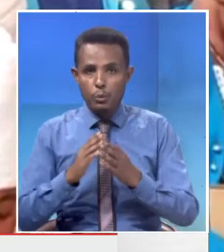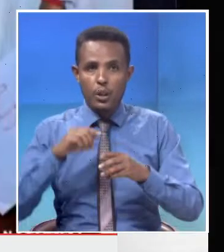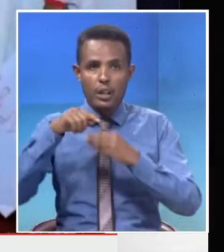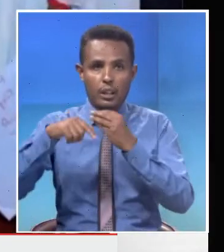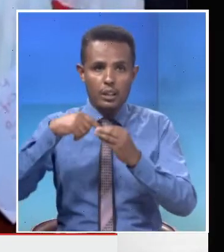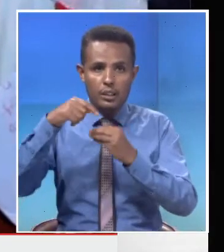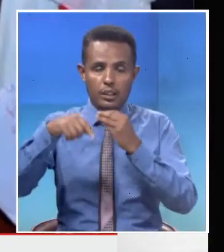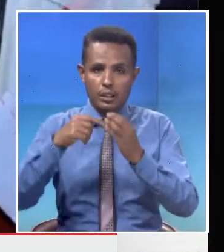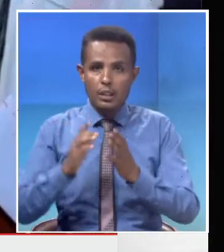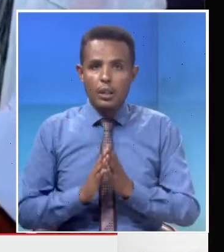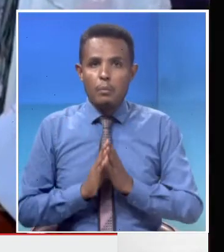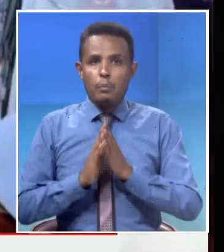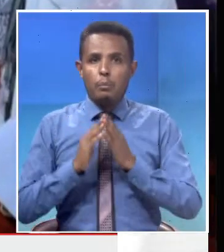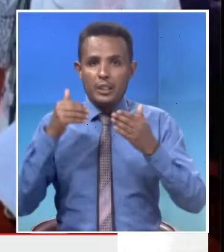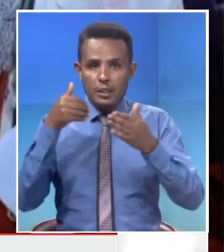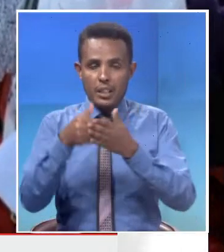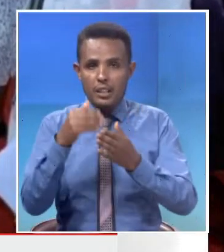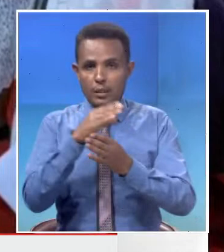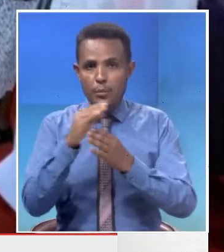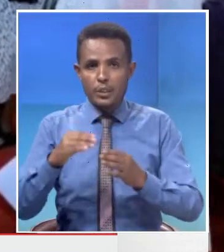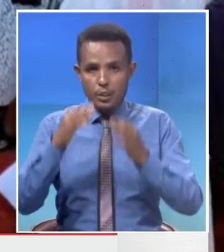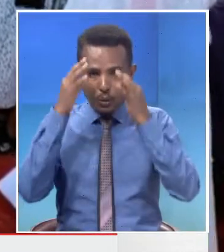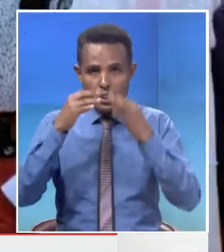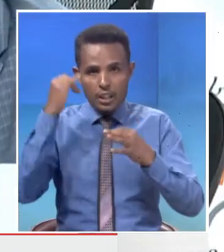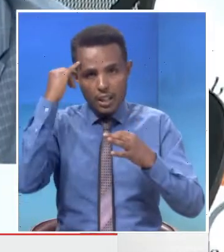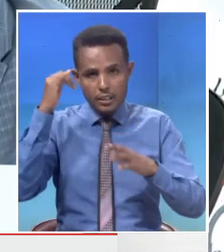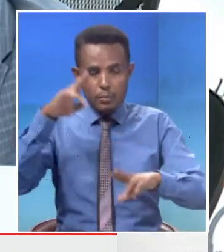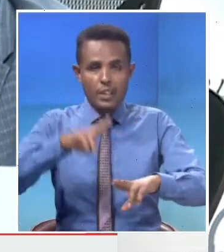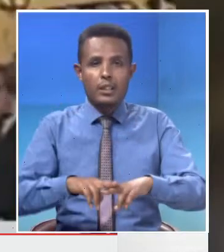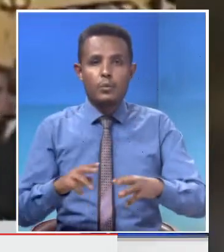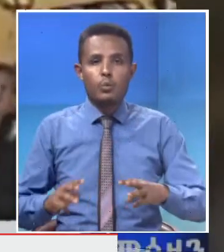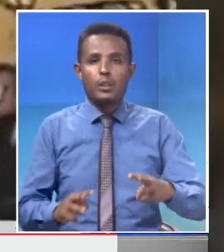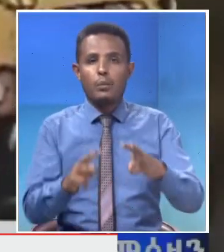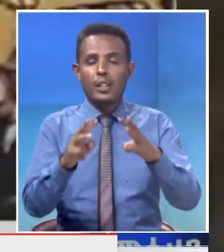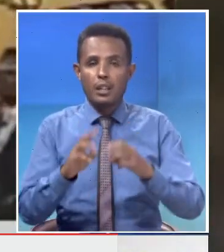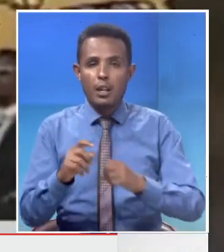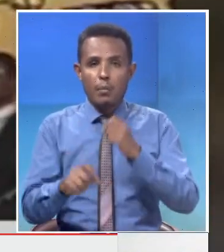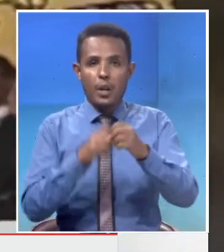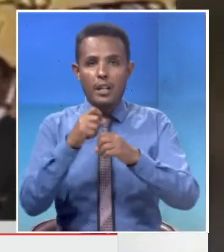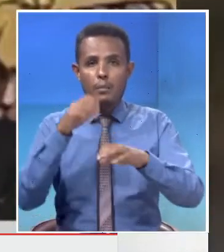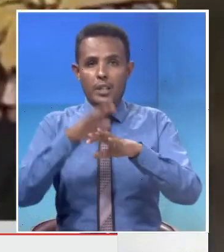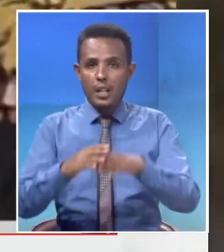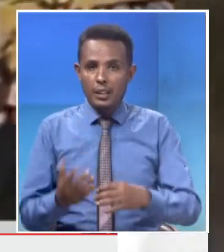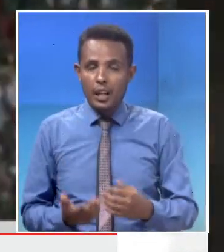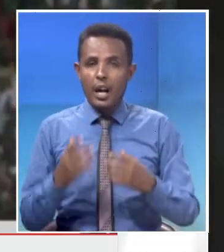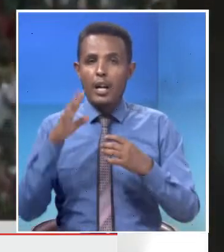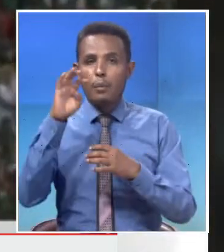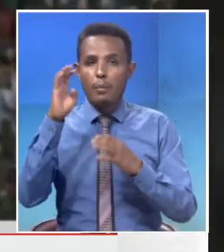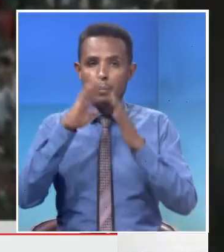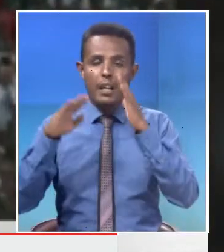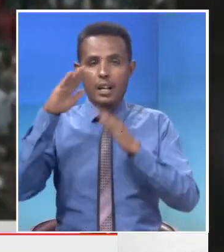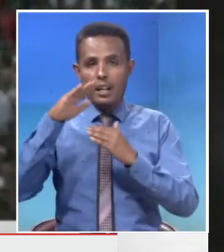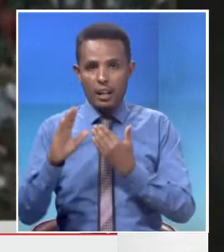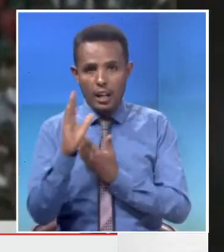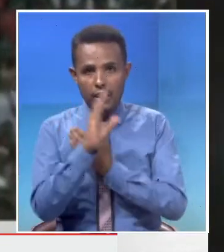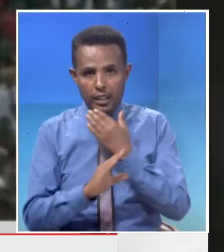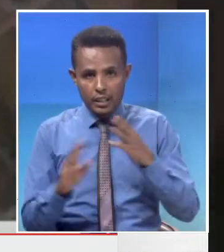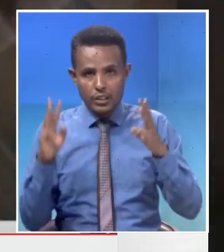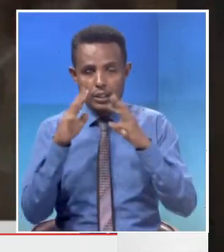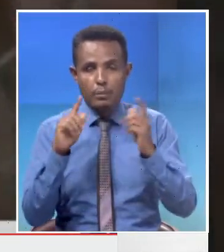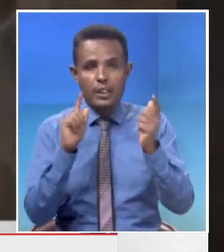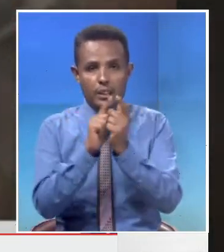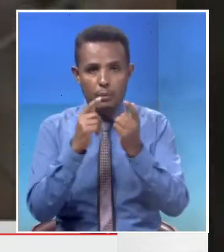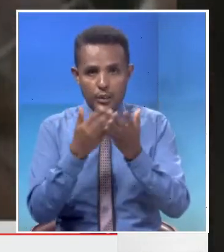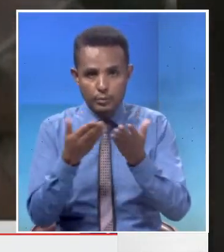ላይ የሚደረስበትና የውሳኔ ሀሳብ የሚያስቀምጡበት መንገድ ነው። በዓለም ላይ ከ40 በላይ ሀገራት ችግር በገጠማቸው ወቅት